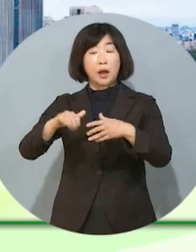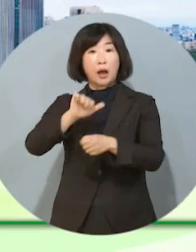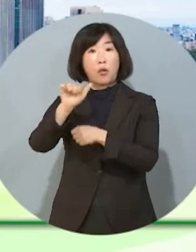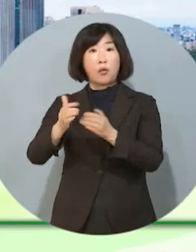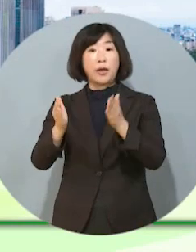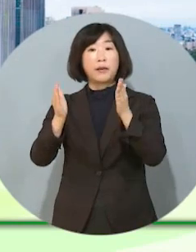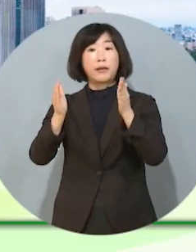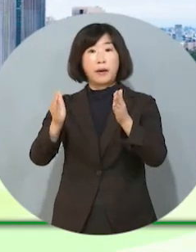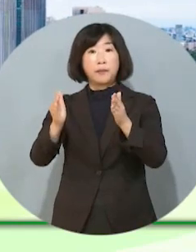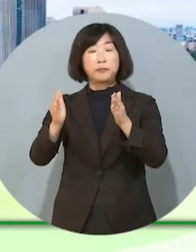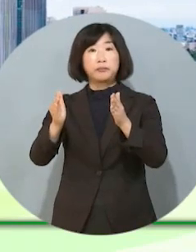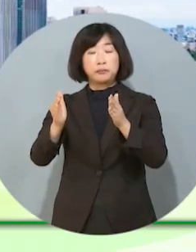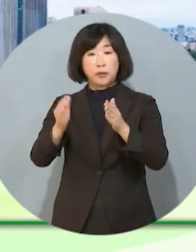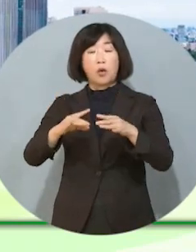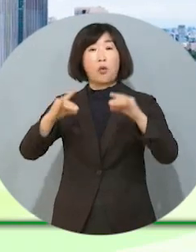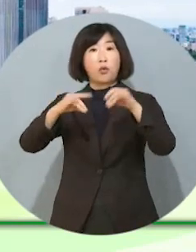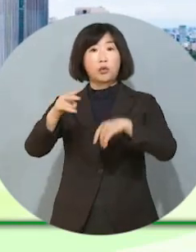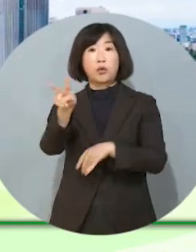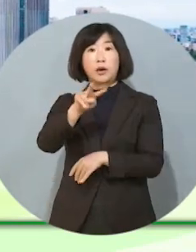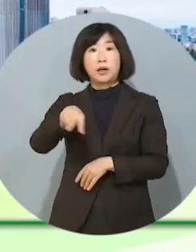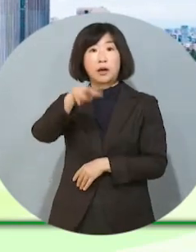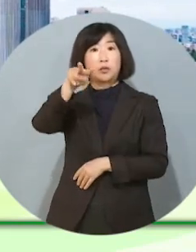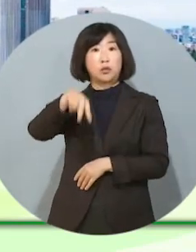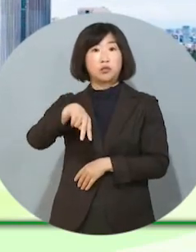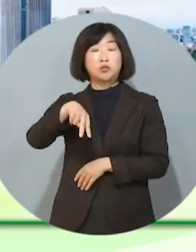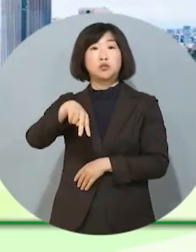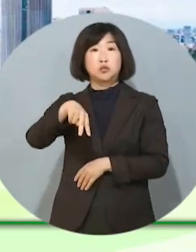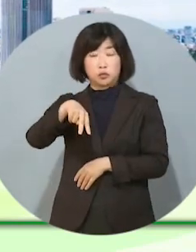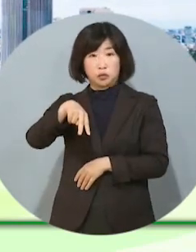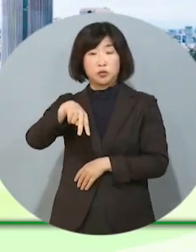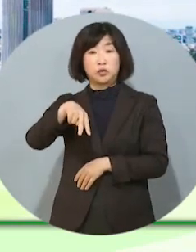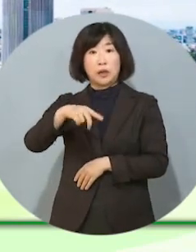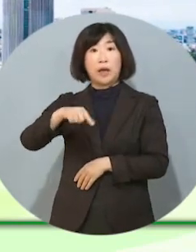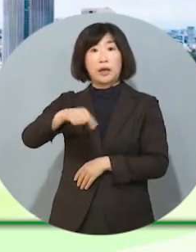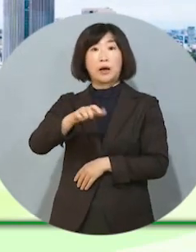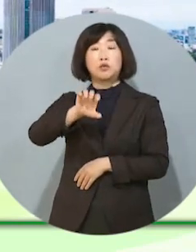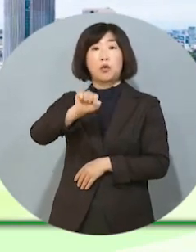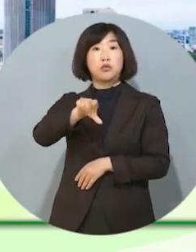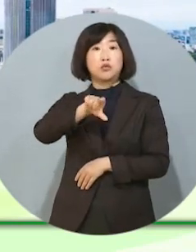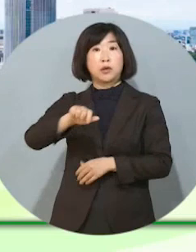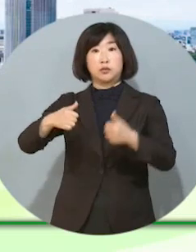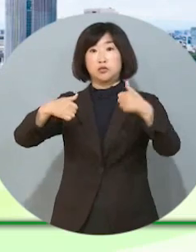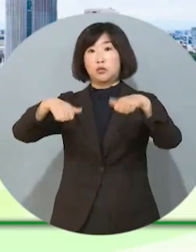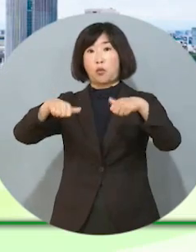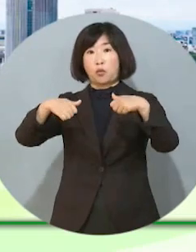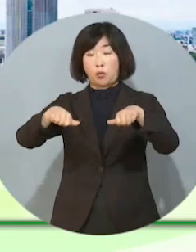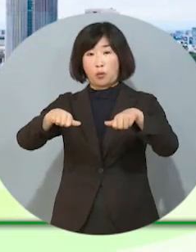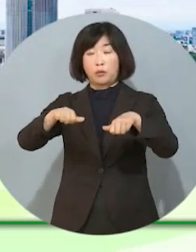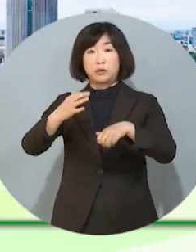5年のオーストラリアドルで発行額は100億円相当